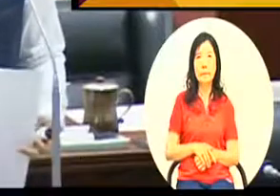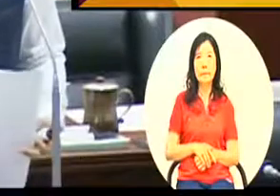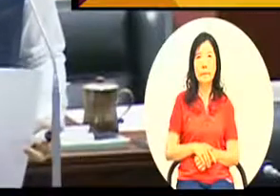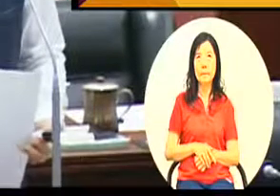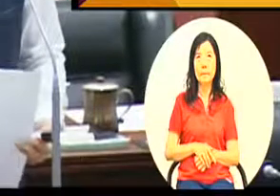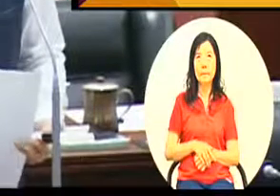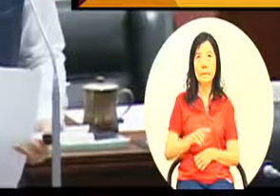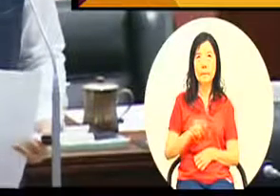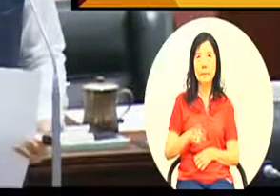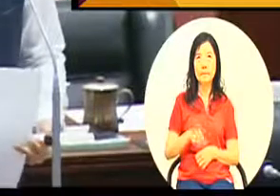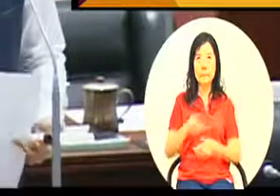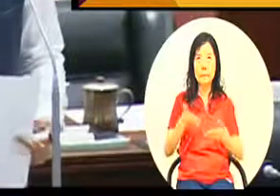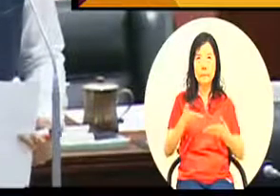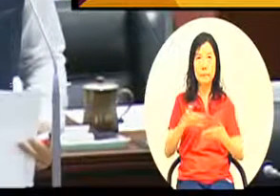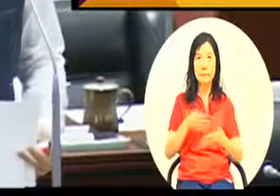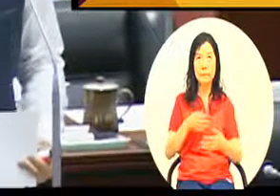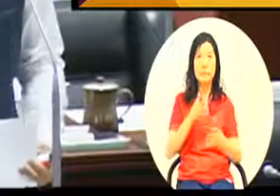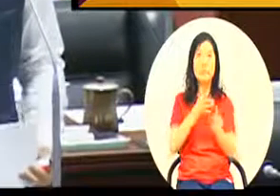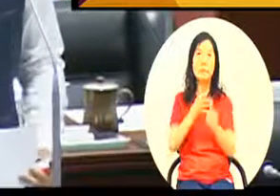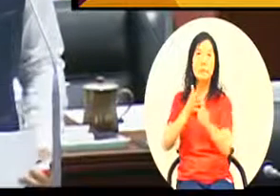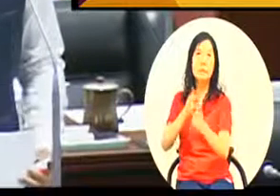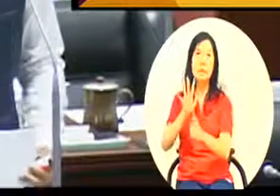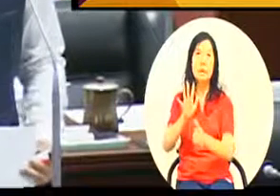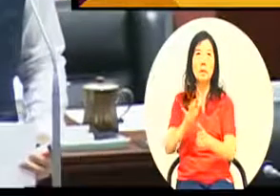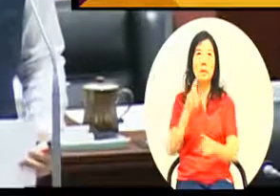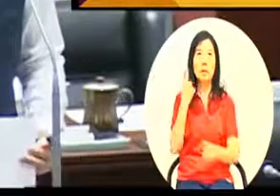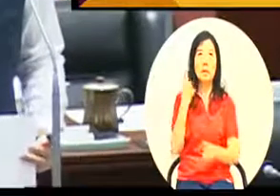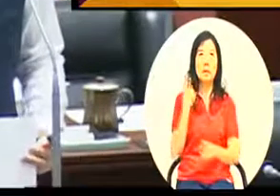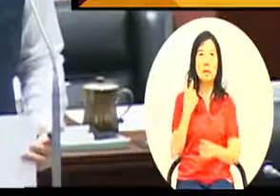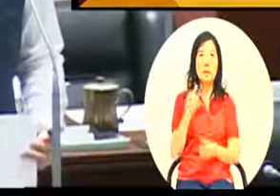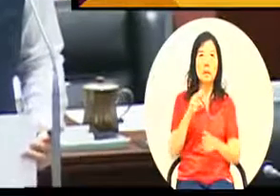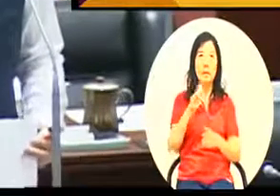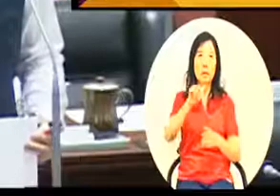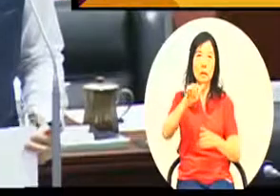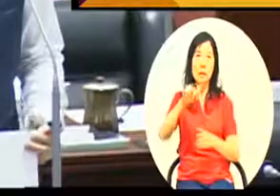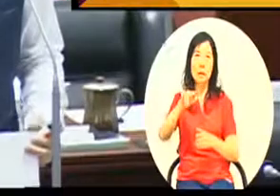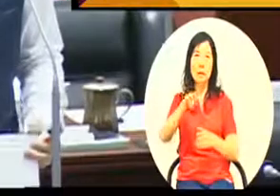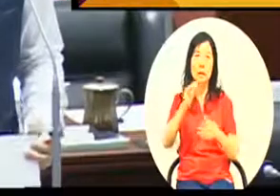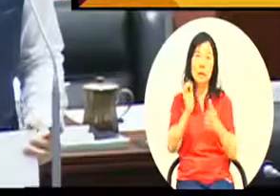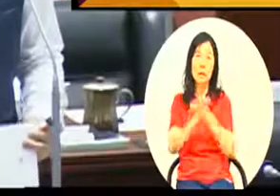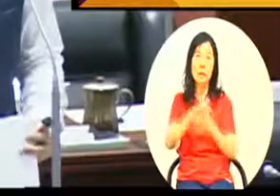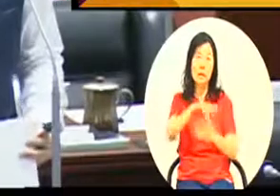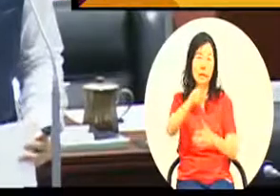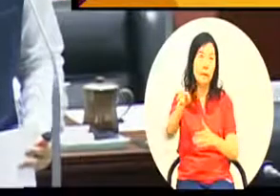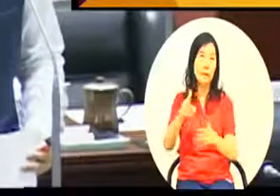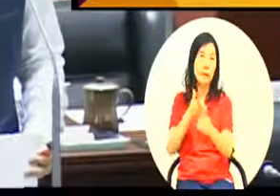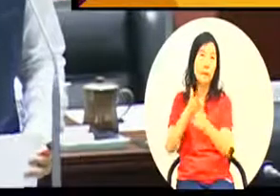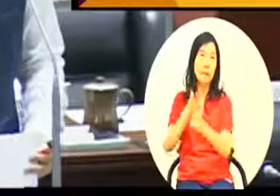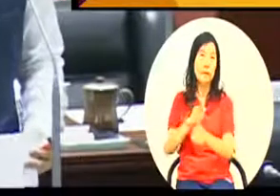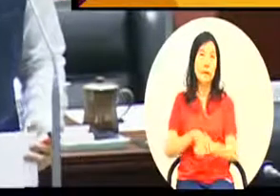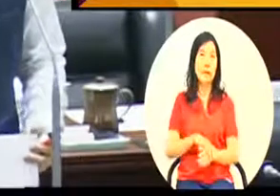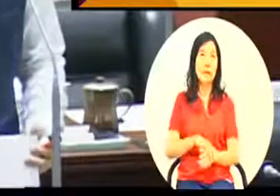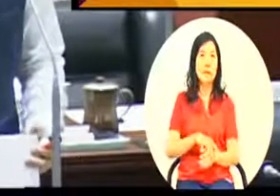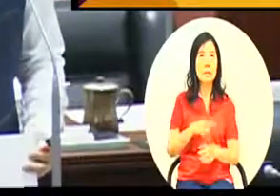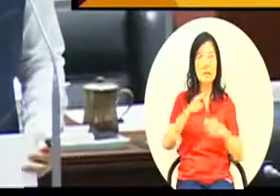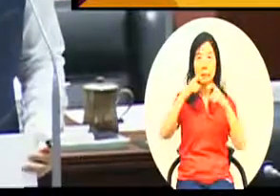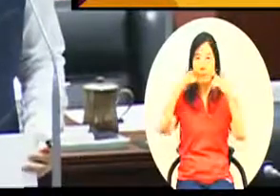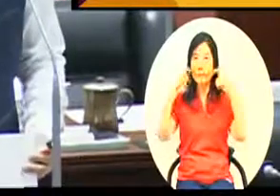这个事件我特别去询问了一下我那些当老师的朋友们，我很好